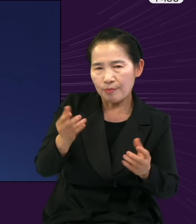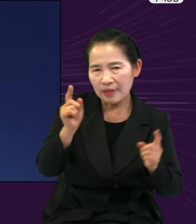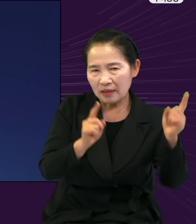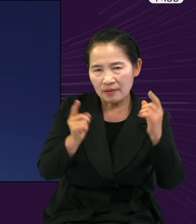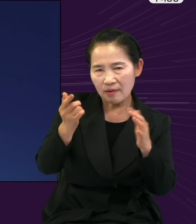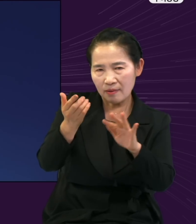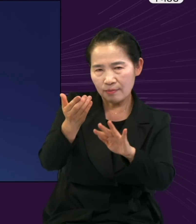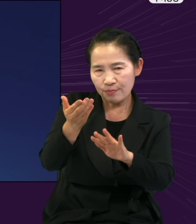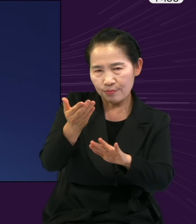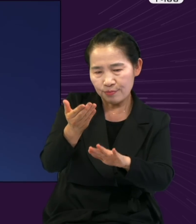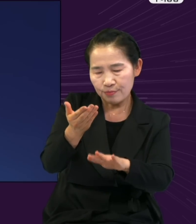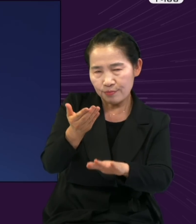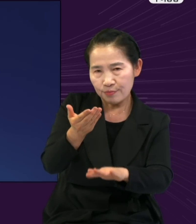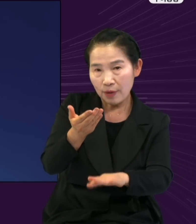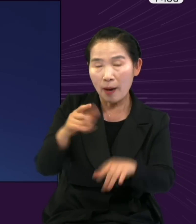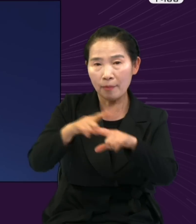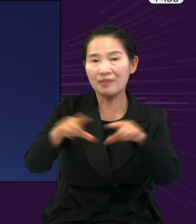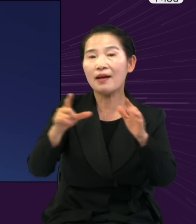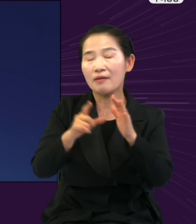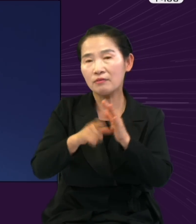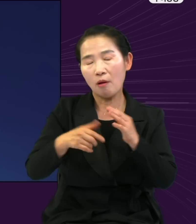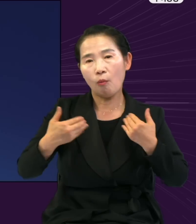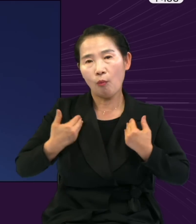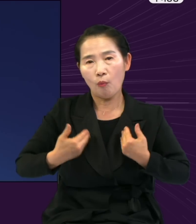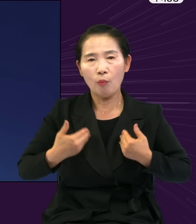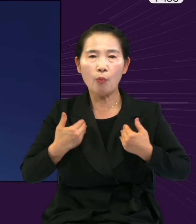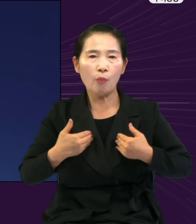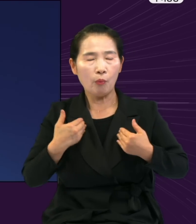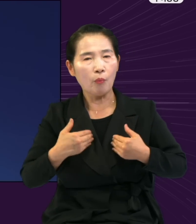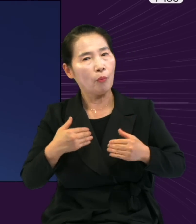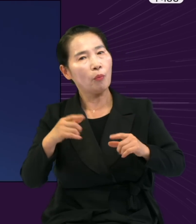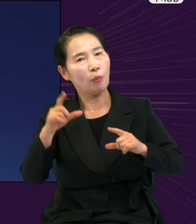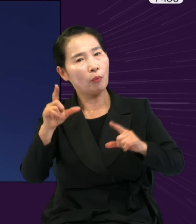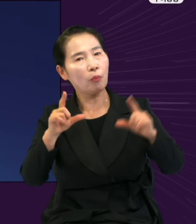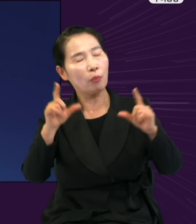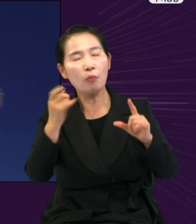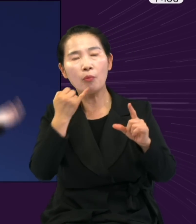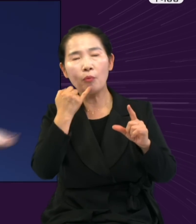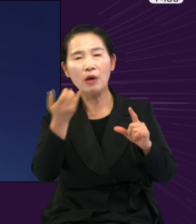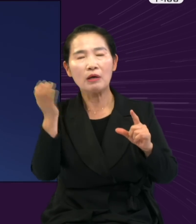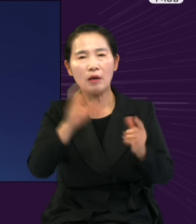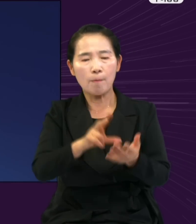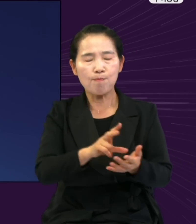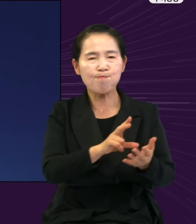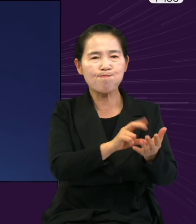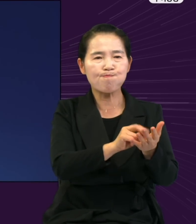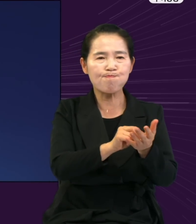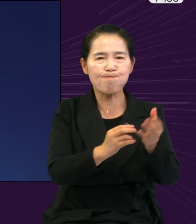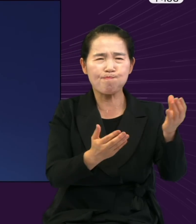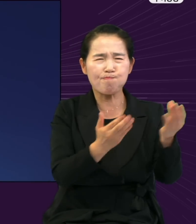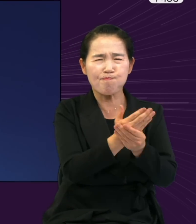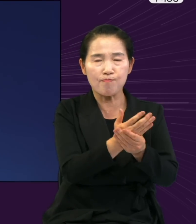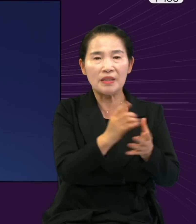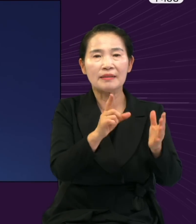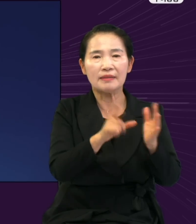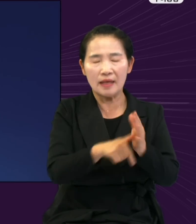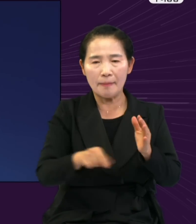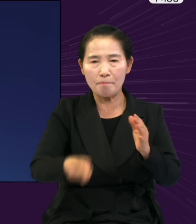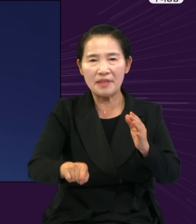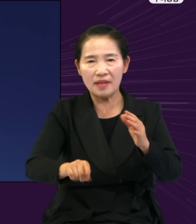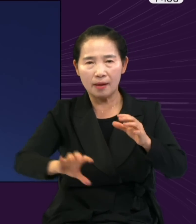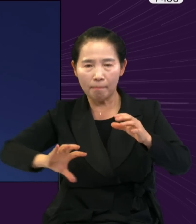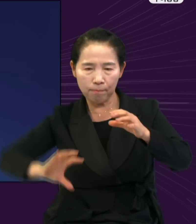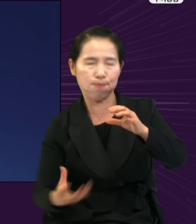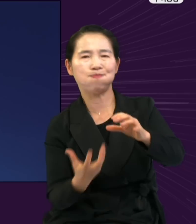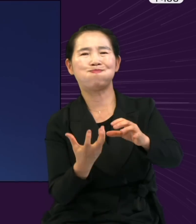평상시에는 되게 잔잔해 보이지만 무슨 문제가 생기거나 일이 생기면 밑에 먼지들이 확 올라올 건데 그때 아무 말도